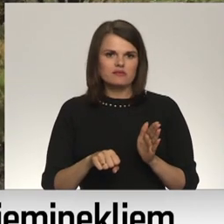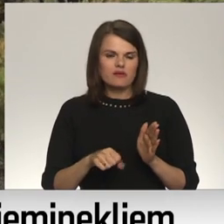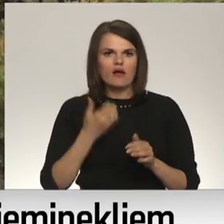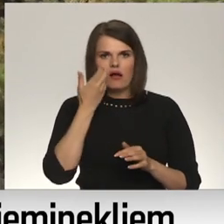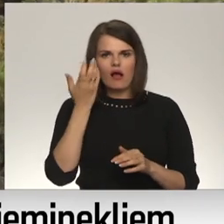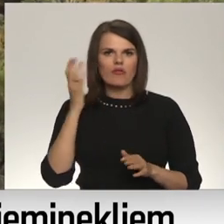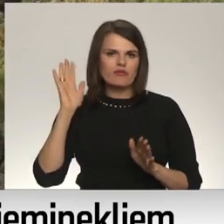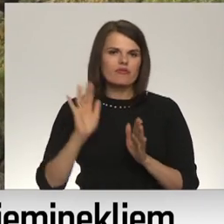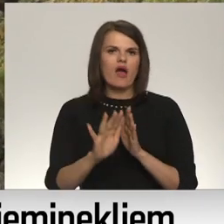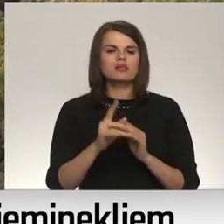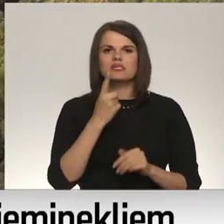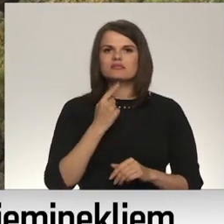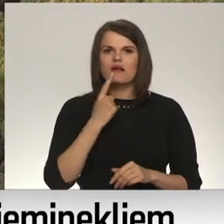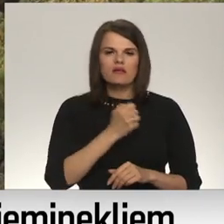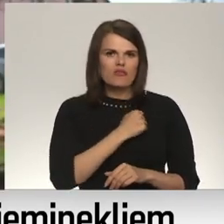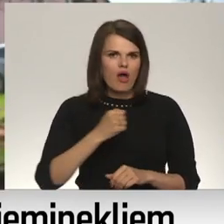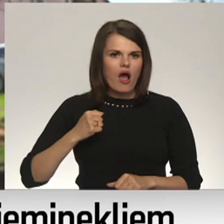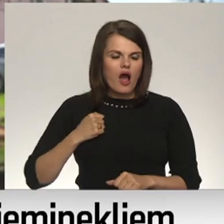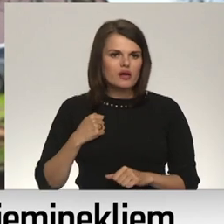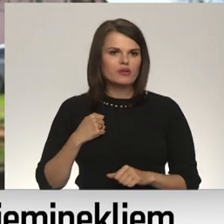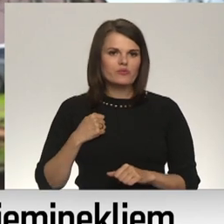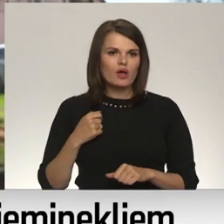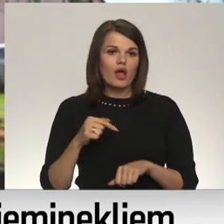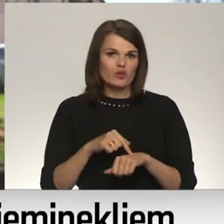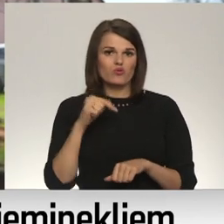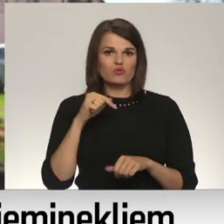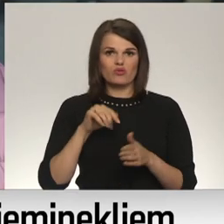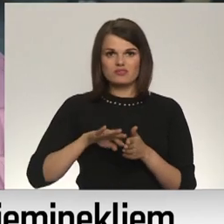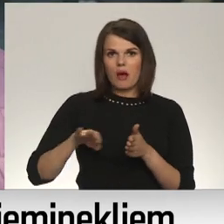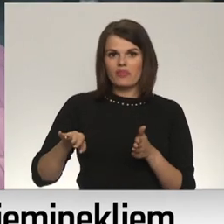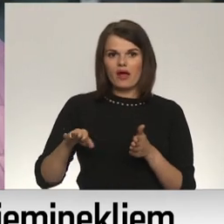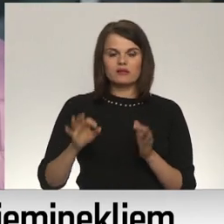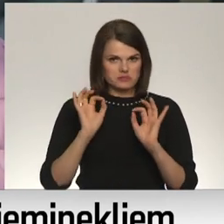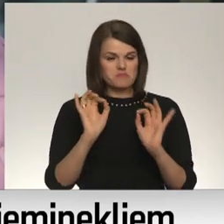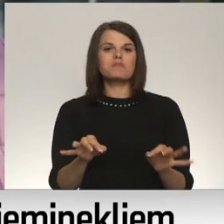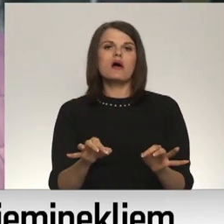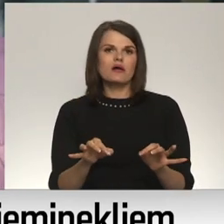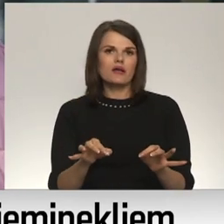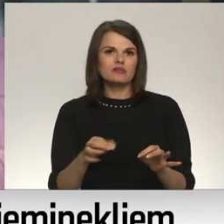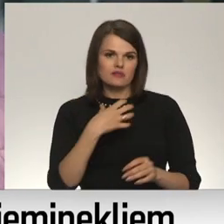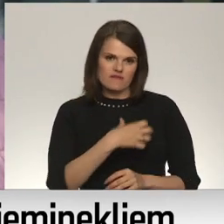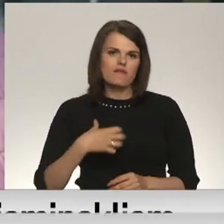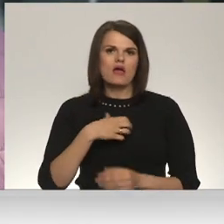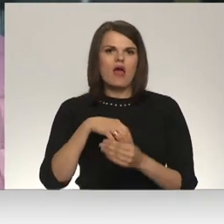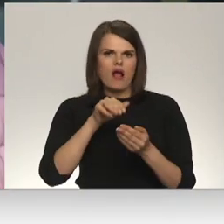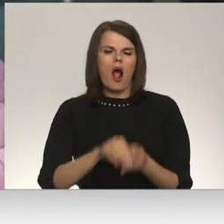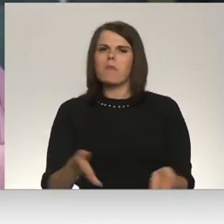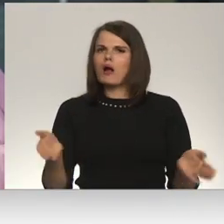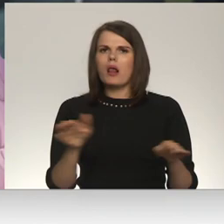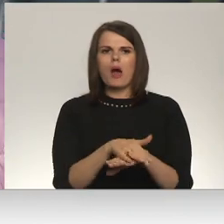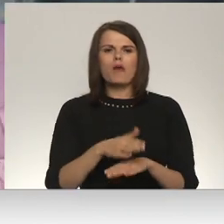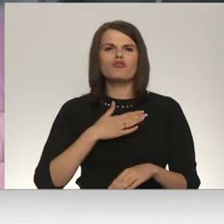kad nācis iekrās sarkanā armija. Jūtos apdalīts. Pareizi. Vajag apglabāt